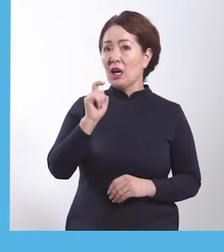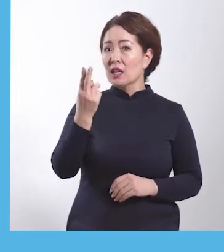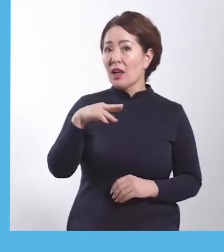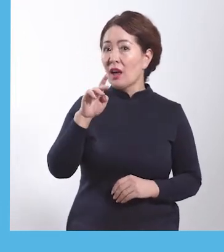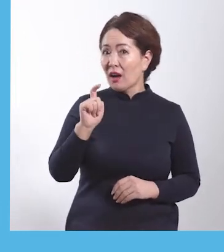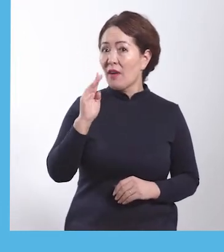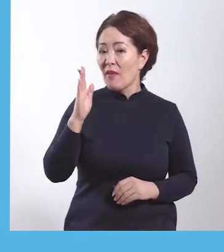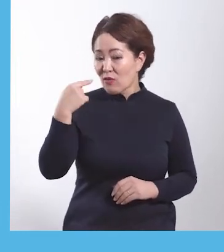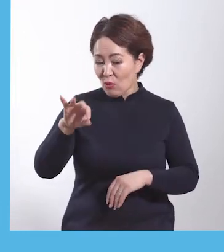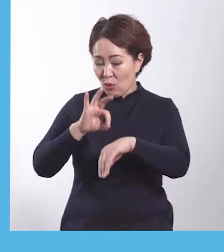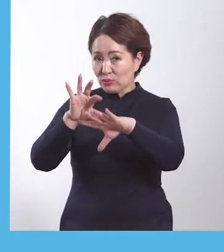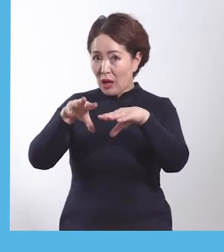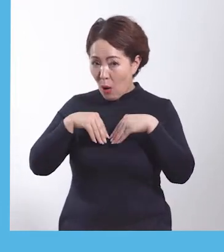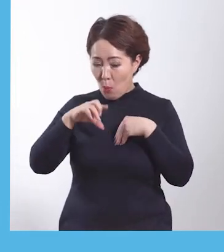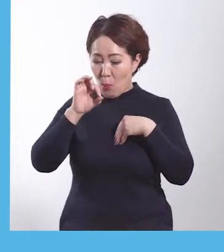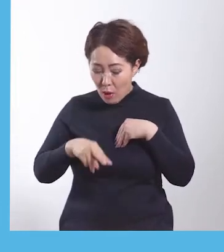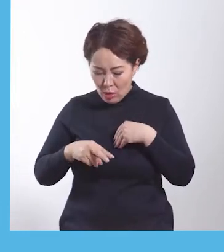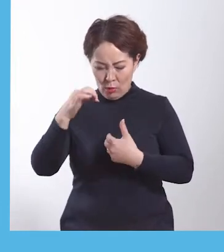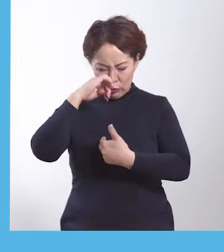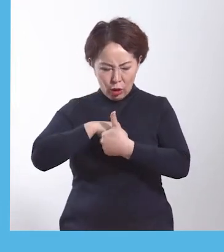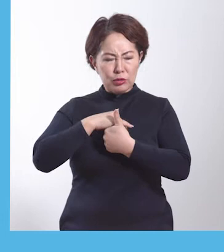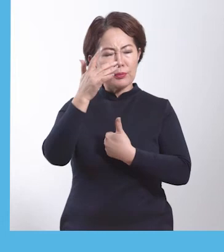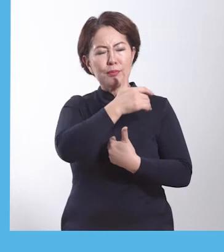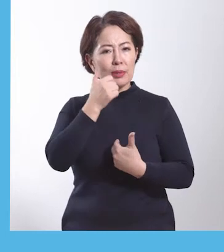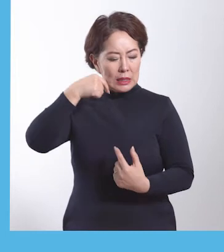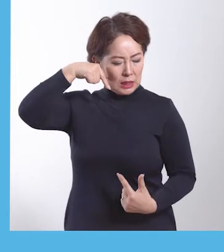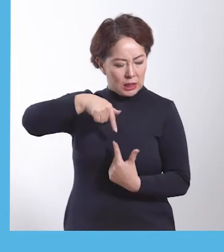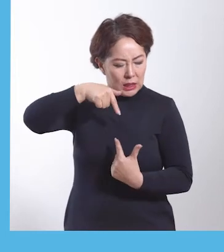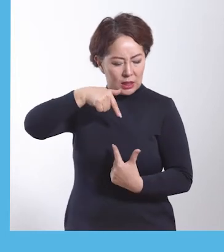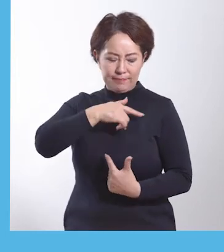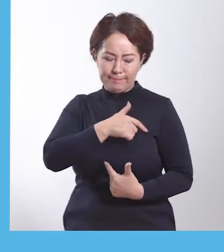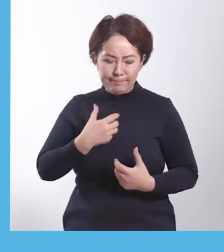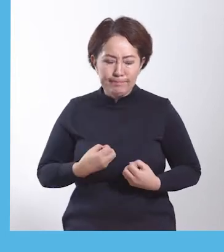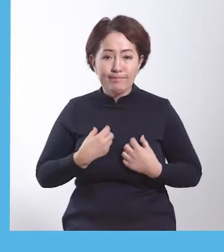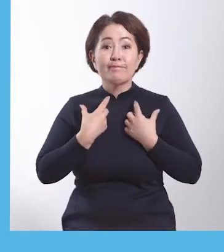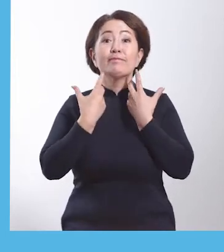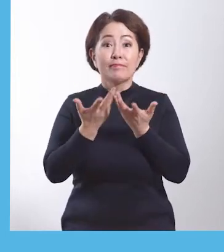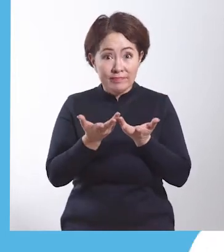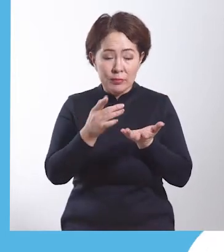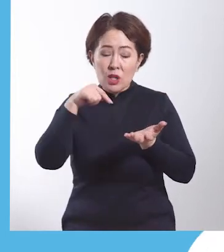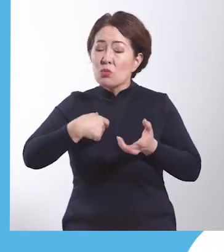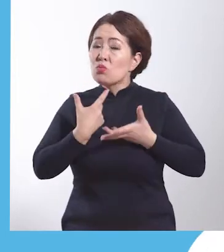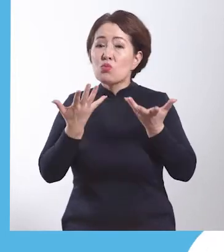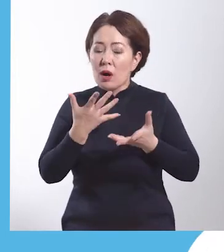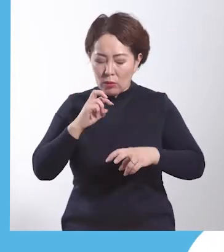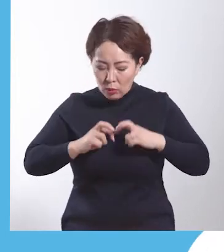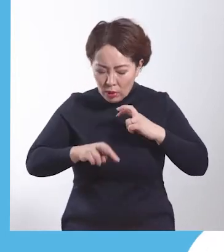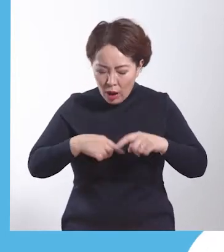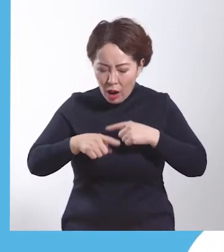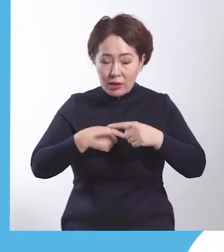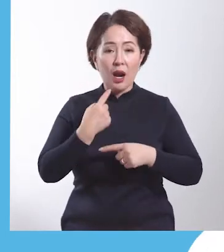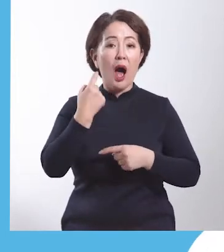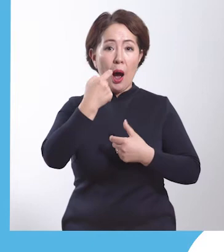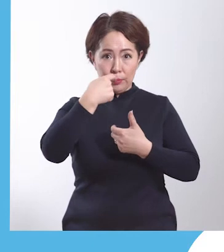ХДХВ-гийн халдвар авсан үед таны бие махбод ХДХВ-тэй тэмцэх зорилгоор эсрэг биеийг үйлдвэрлэдэг. Энэ эсрэг бие нь таны амны